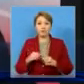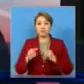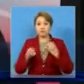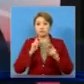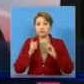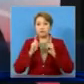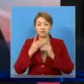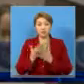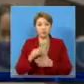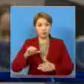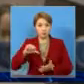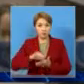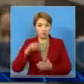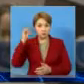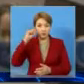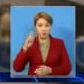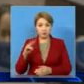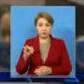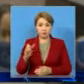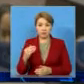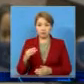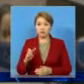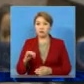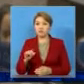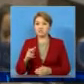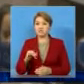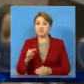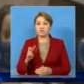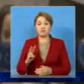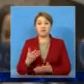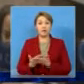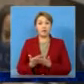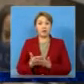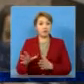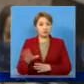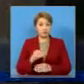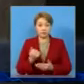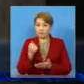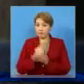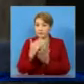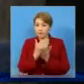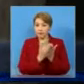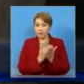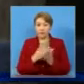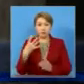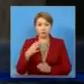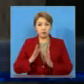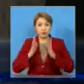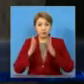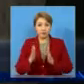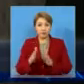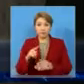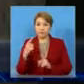Помимо нас в проекте участвуют Узбекистан, Туркменистан, Кыргызстан и Таджикистан. Для всех утверждена программа по 4